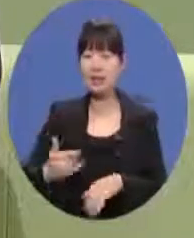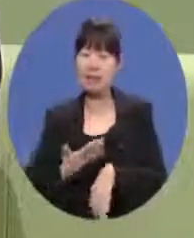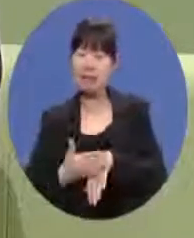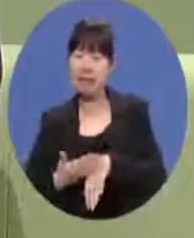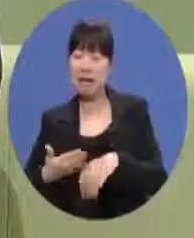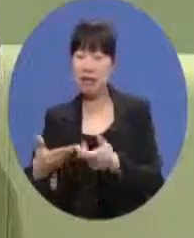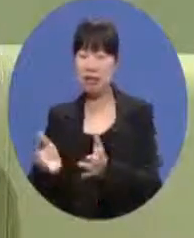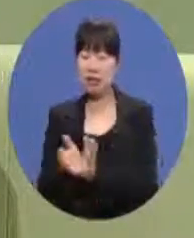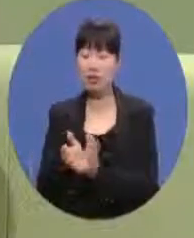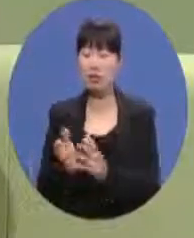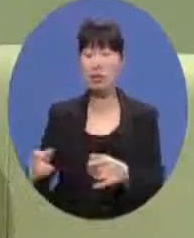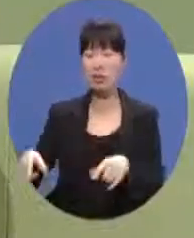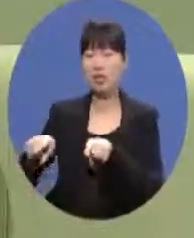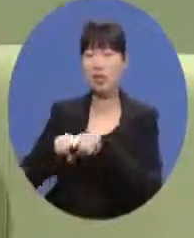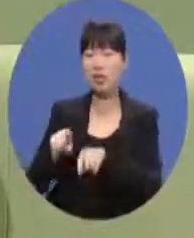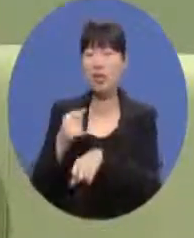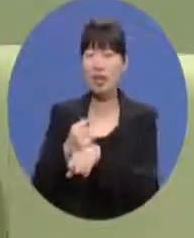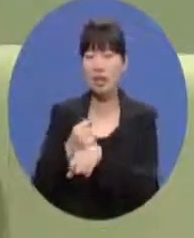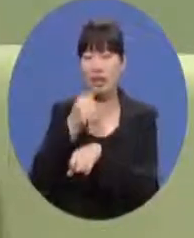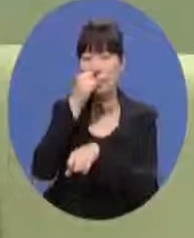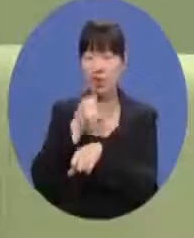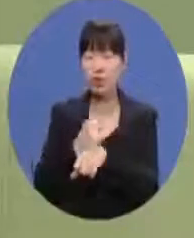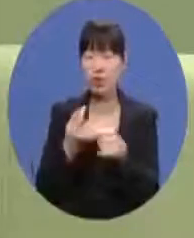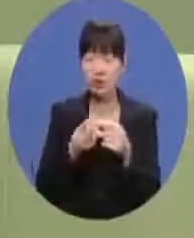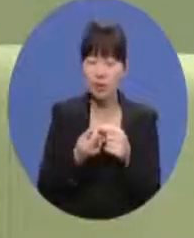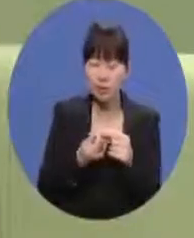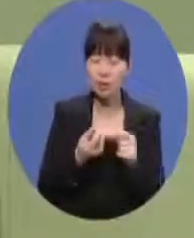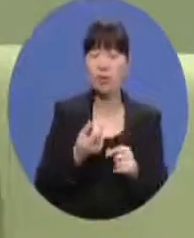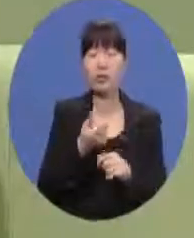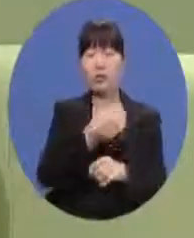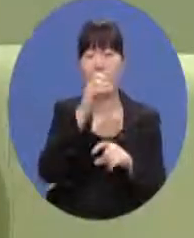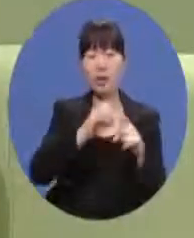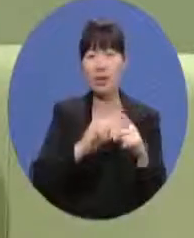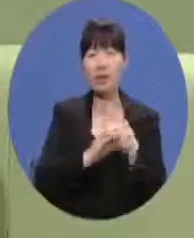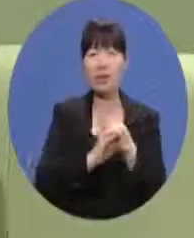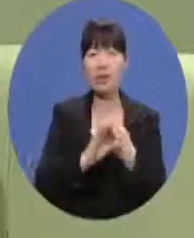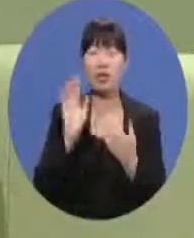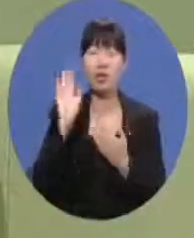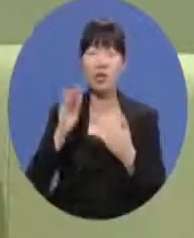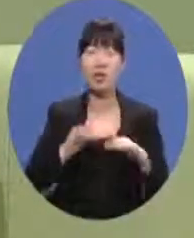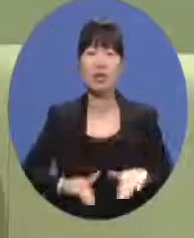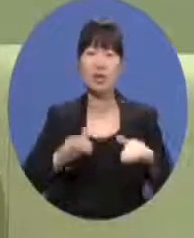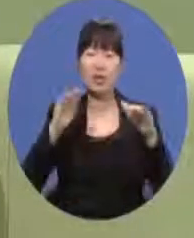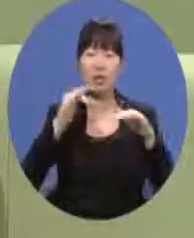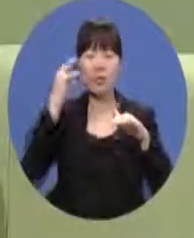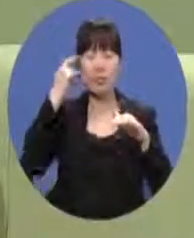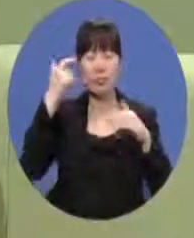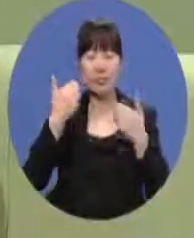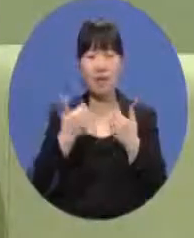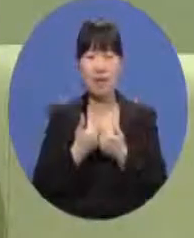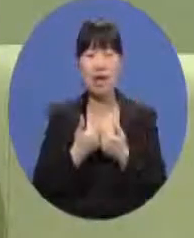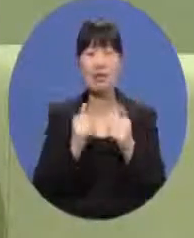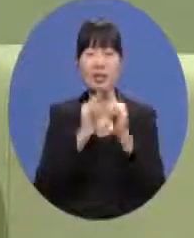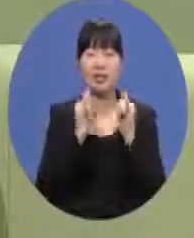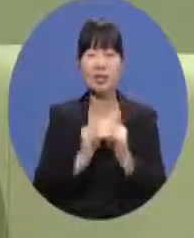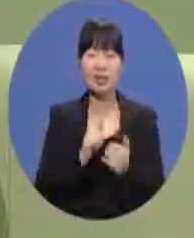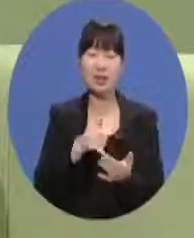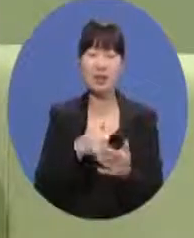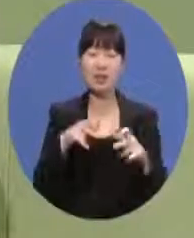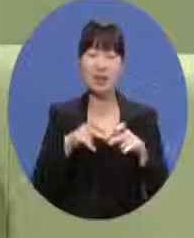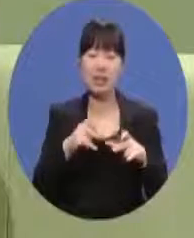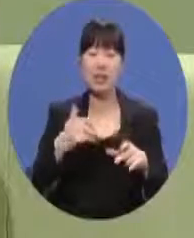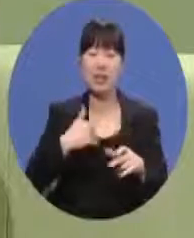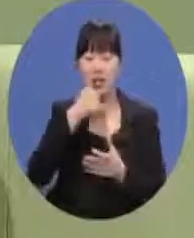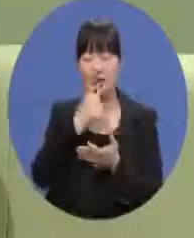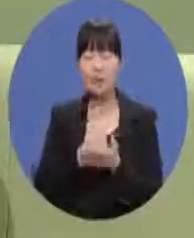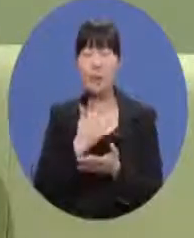쪽으로 가게 되고 그 중에 정말 또 소수의 몇 퍼센트는 이후에 커가지고는 반사회적 인격장애라고 그래가지고요. 자기가